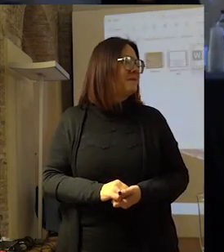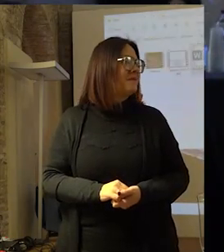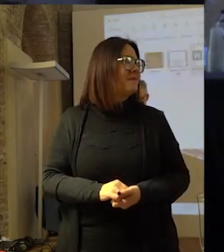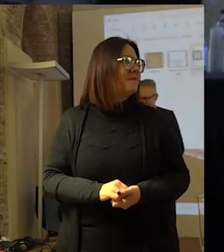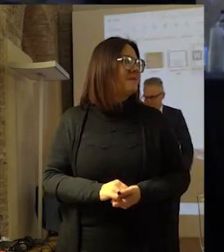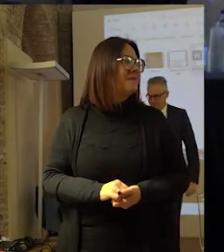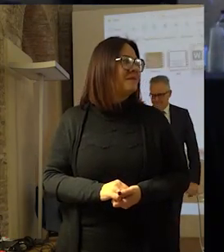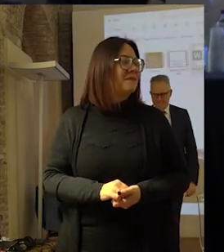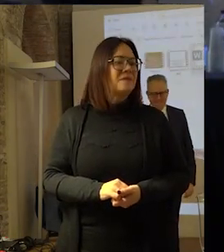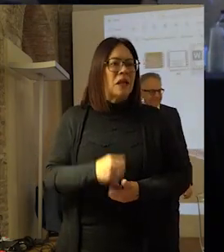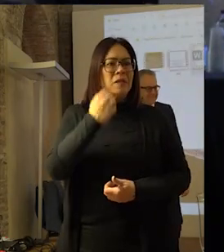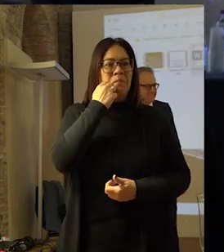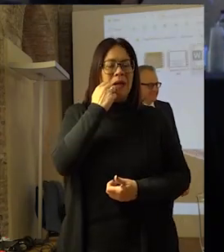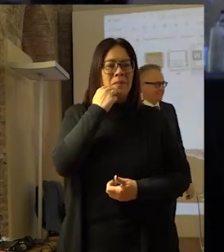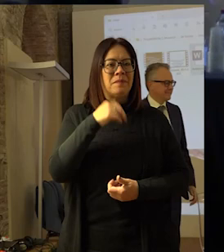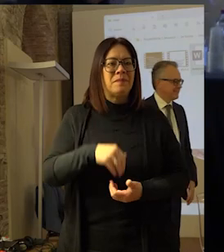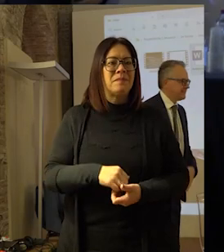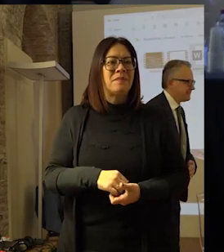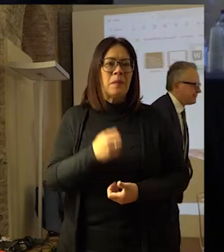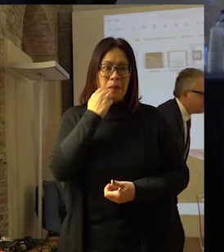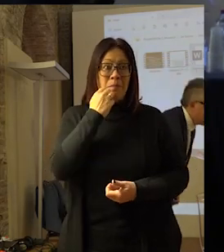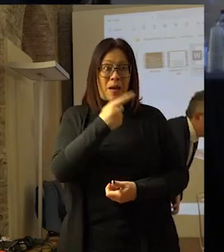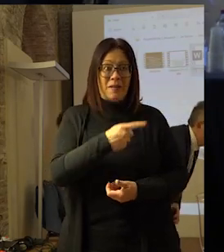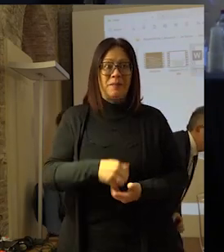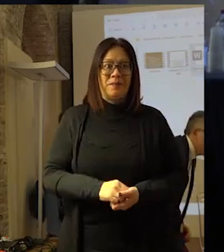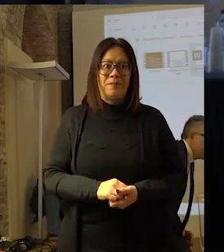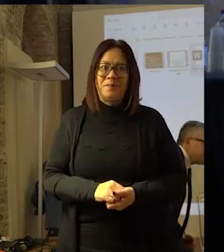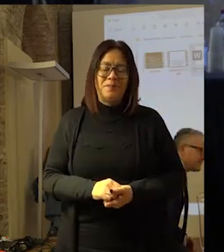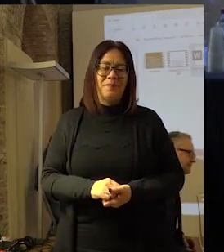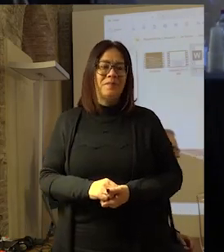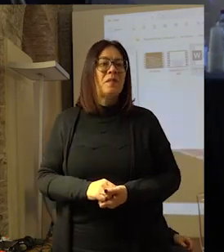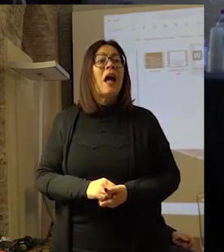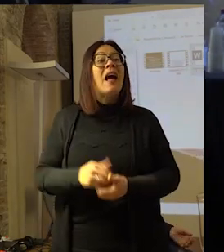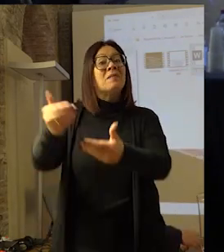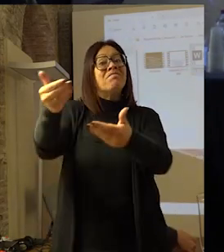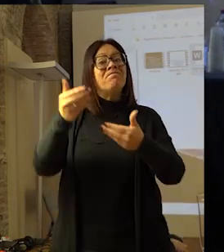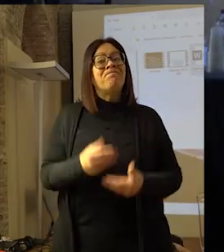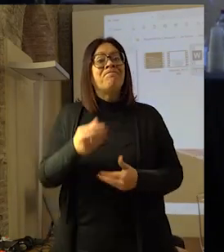E ora invece invito qua Tommaso.